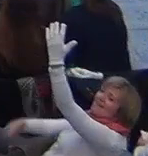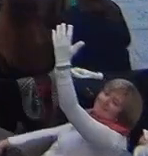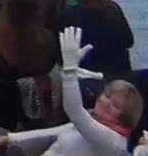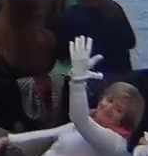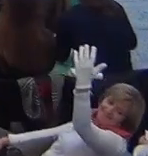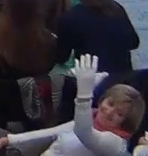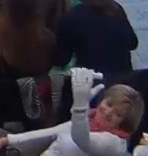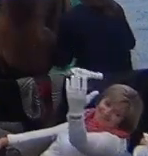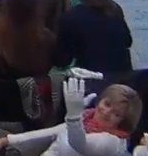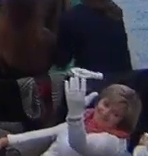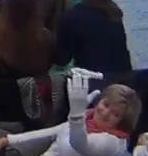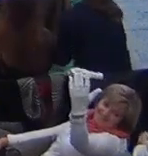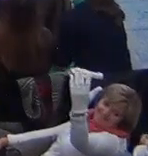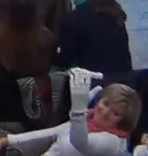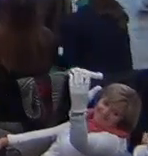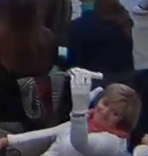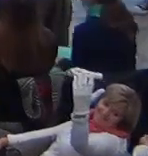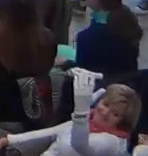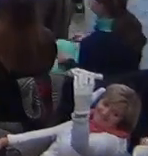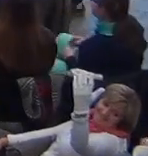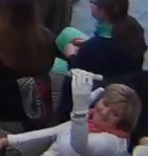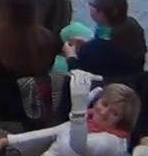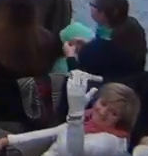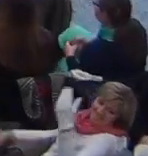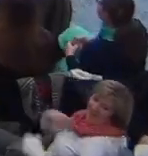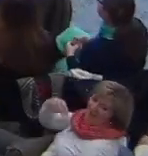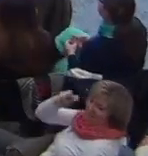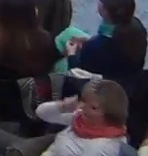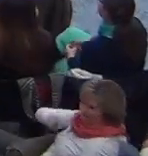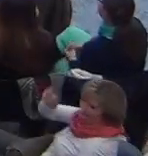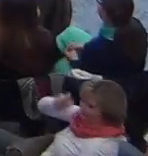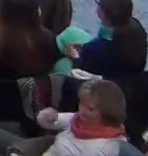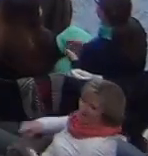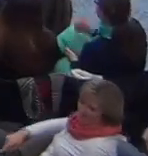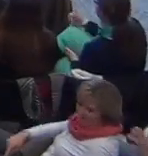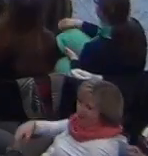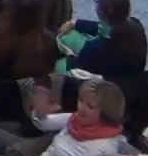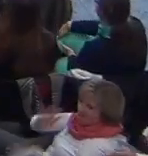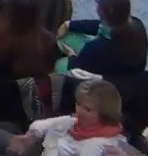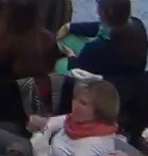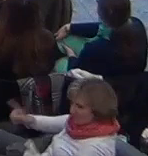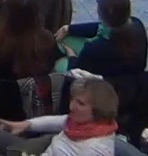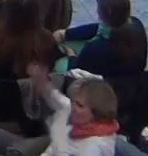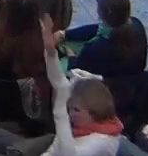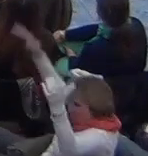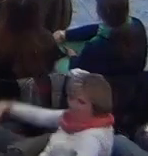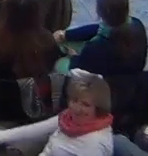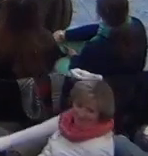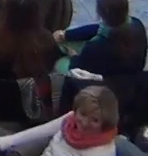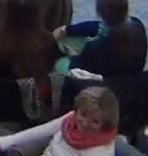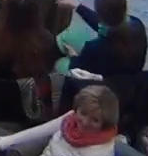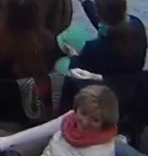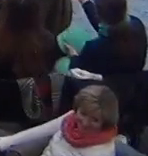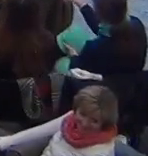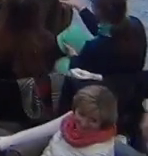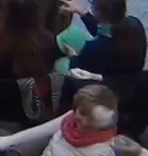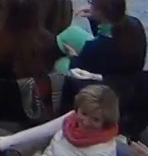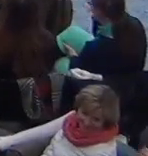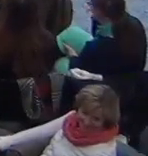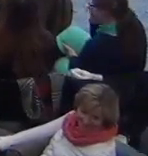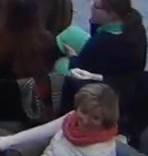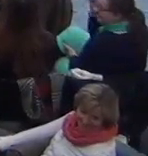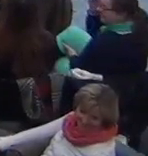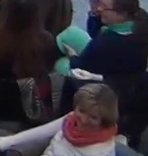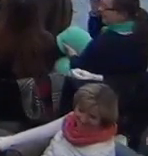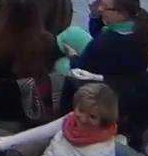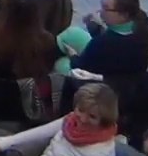Frauenplatz für die Kandidatur aus NRW für das Europäische Parlament. Es werden gerade gelbe Stimmzettel verteilt.